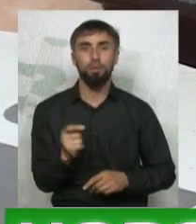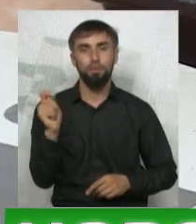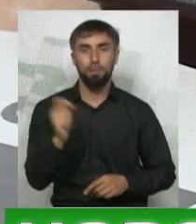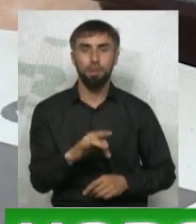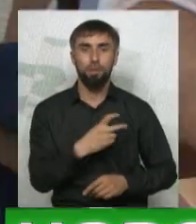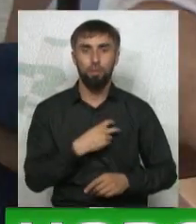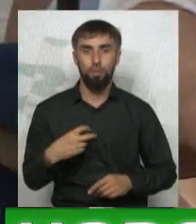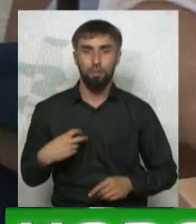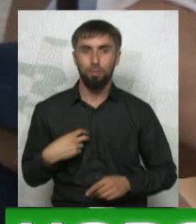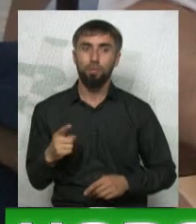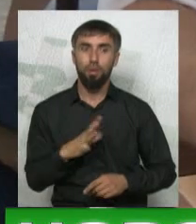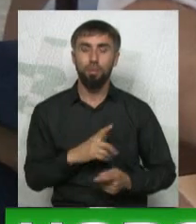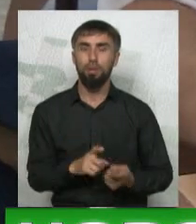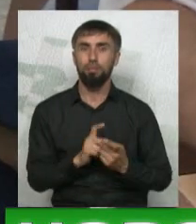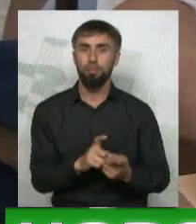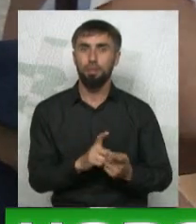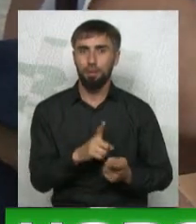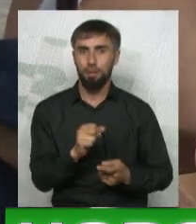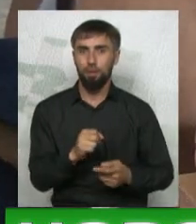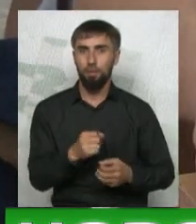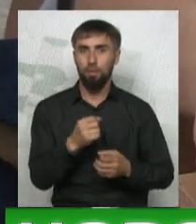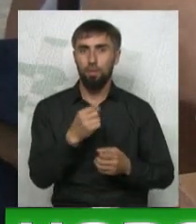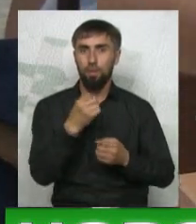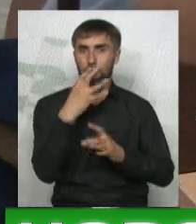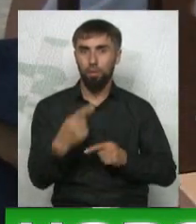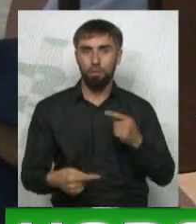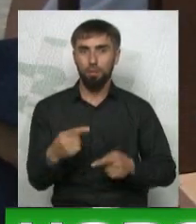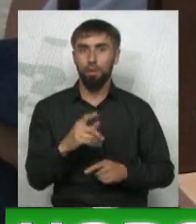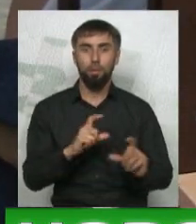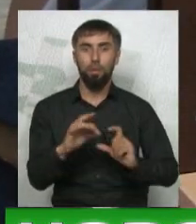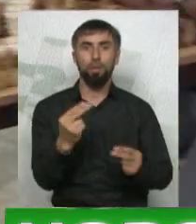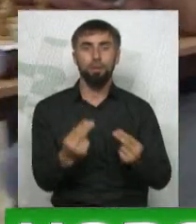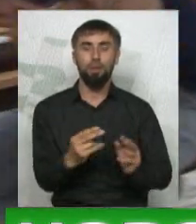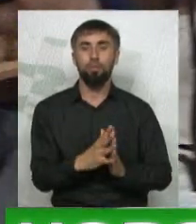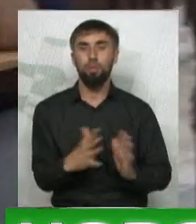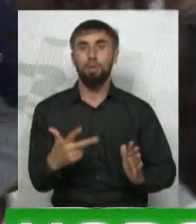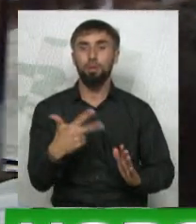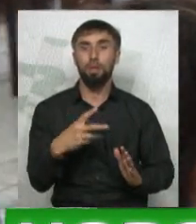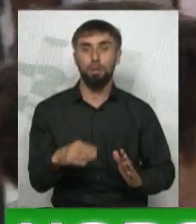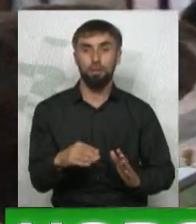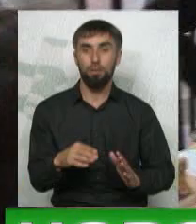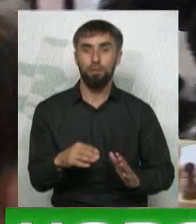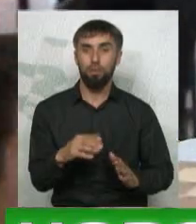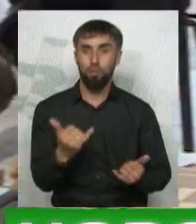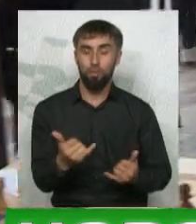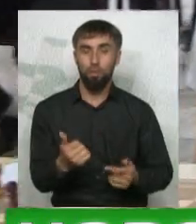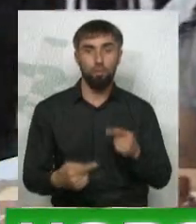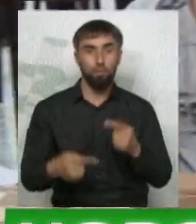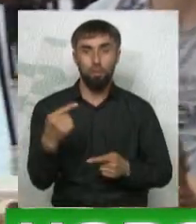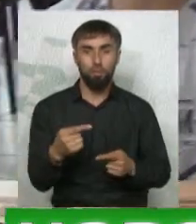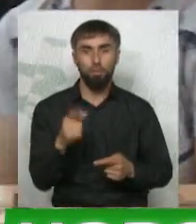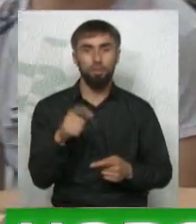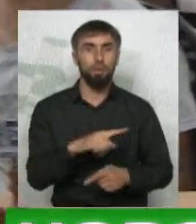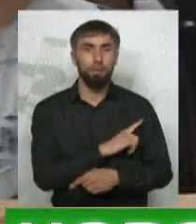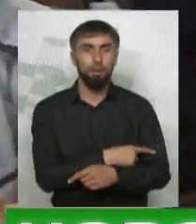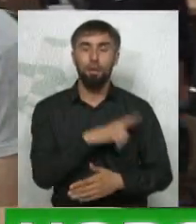из Осетии, чтобы побороться с достойными соперниками. В шахматы он играет более 30 лет. Сегодня соперник достался